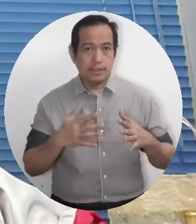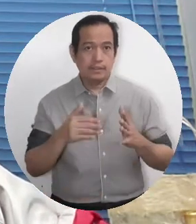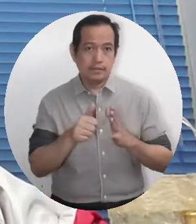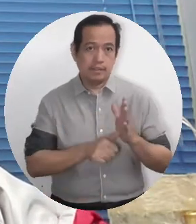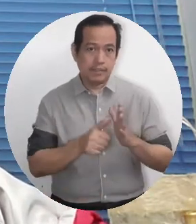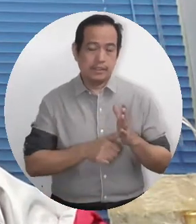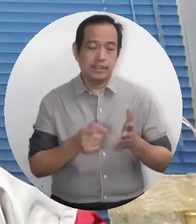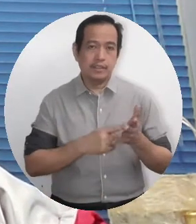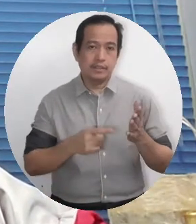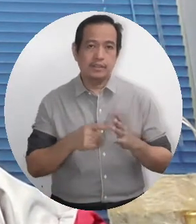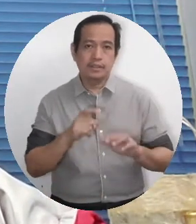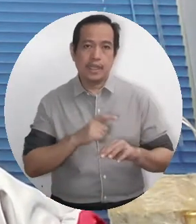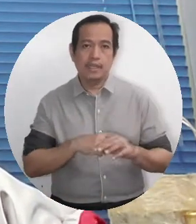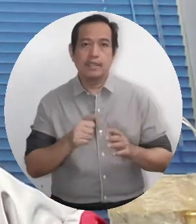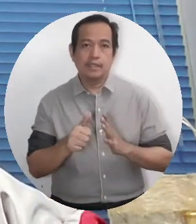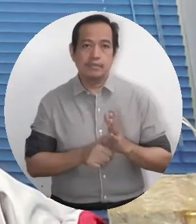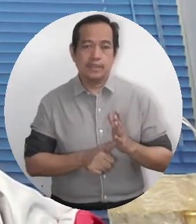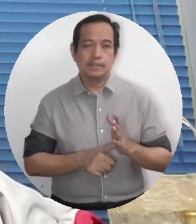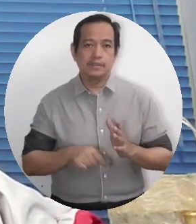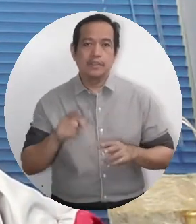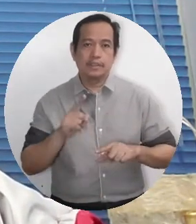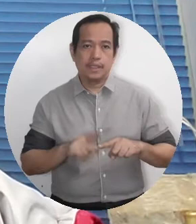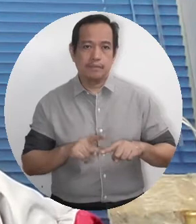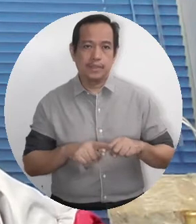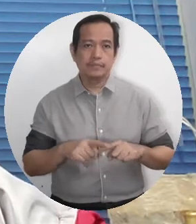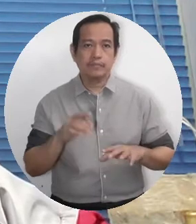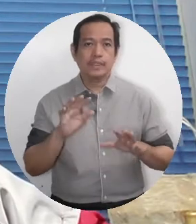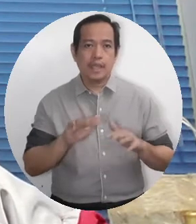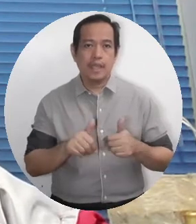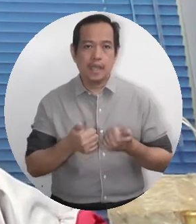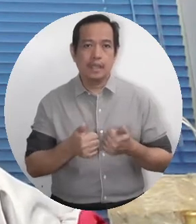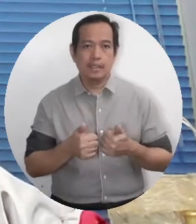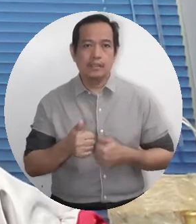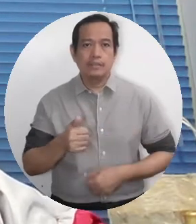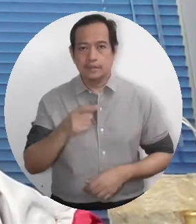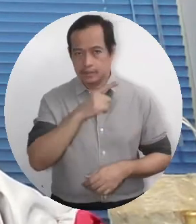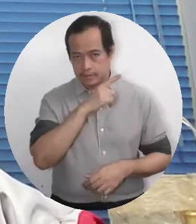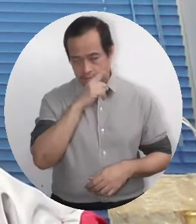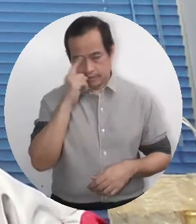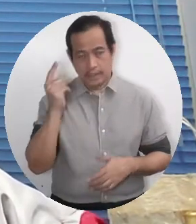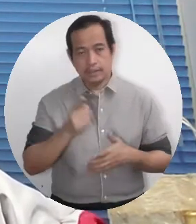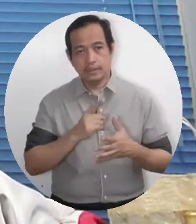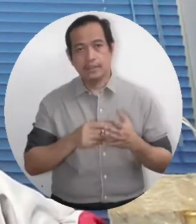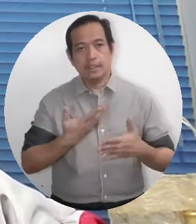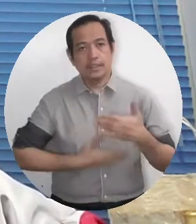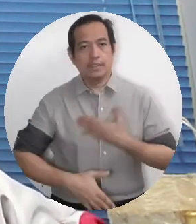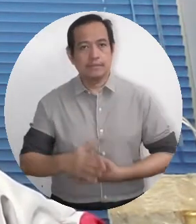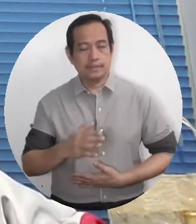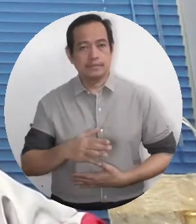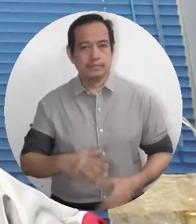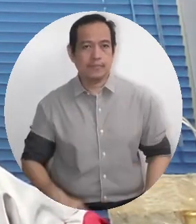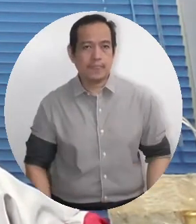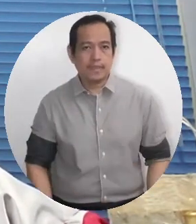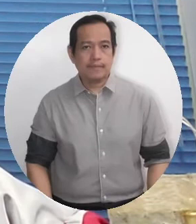talagang inooperan po. At yung timing ng pagpapaopera ay depende kung gaano sila kaitim pagkalabas galing